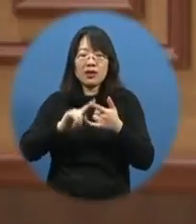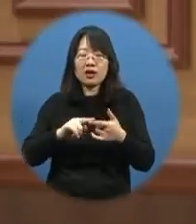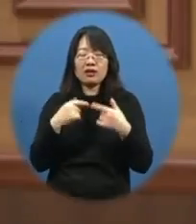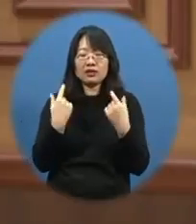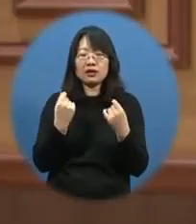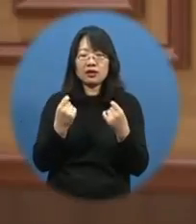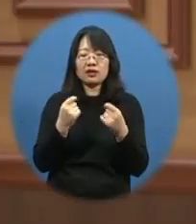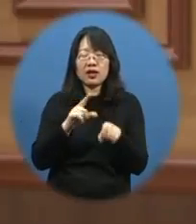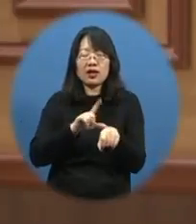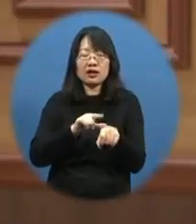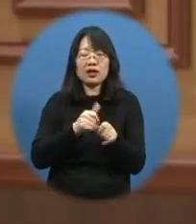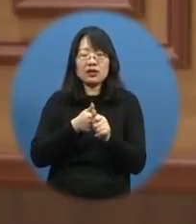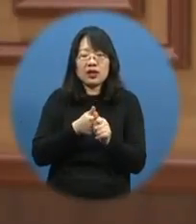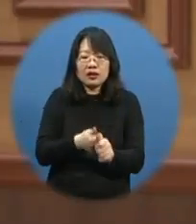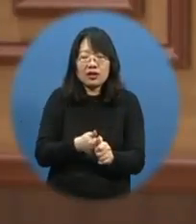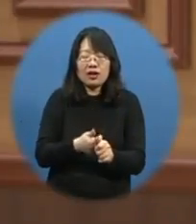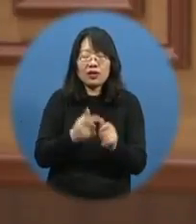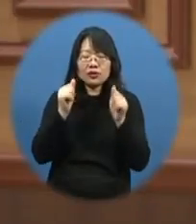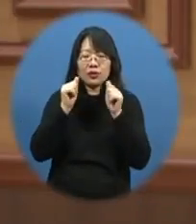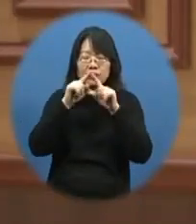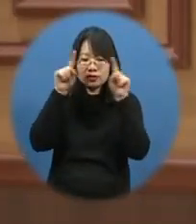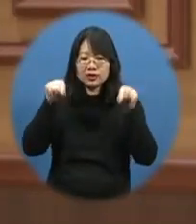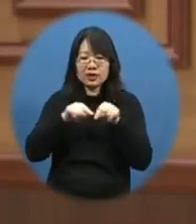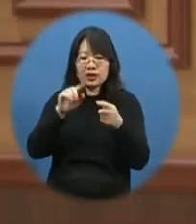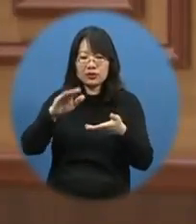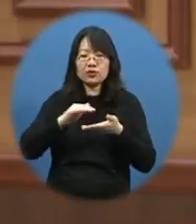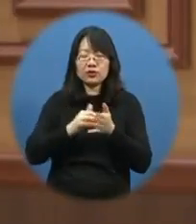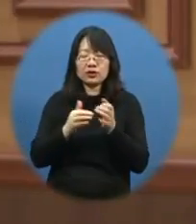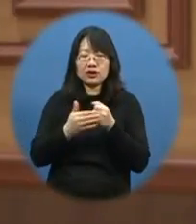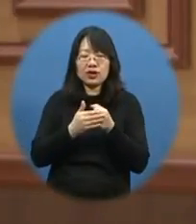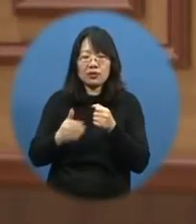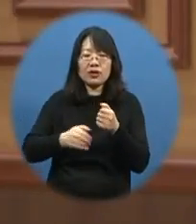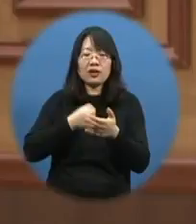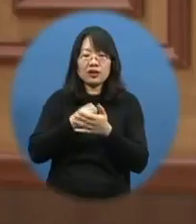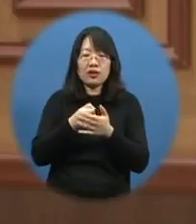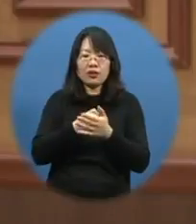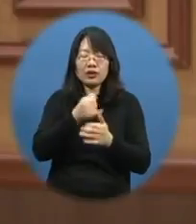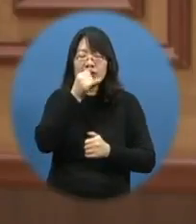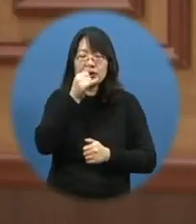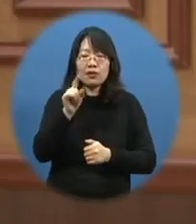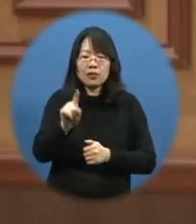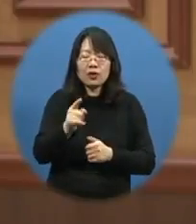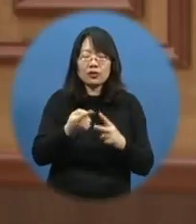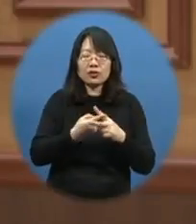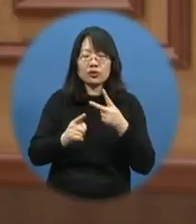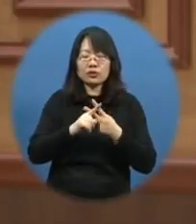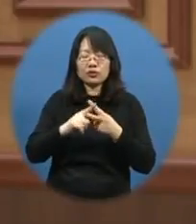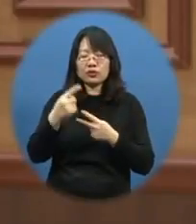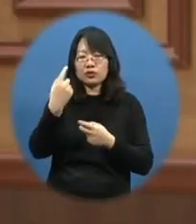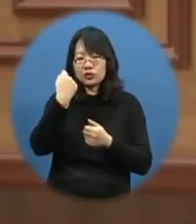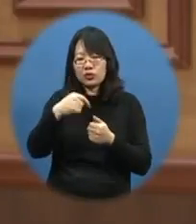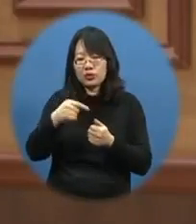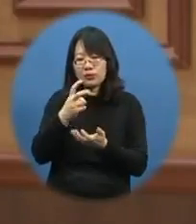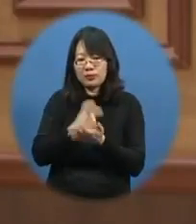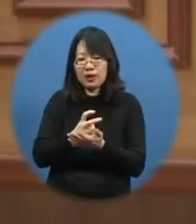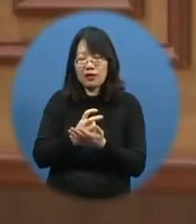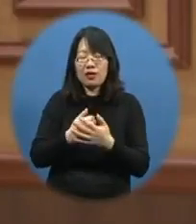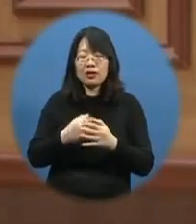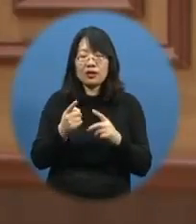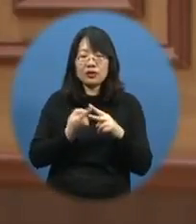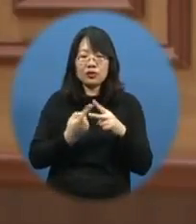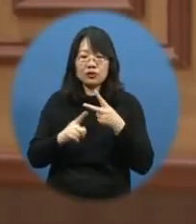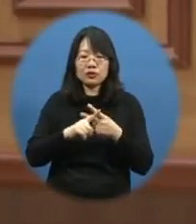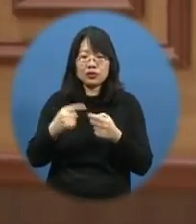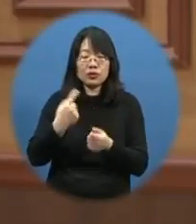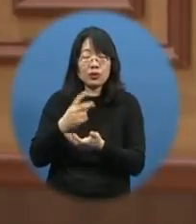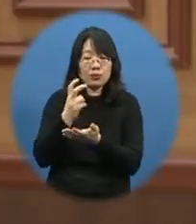말씀드렸듯이 실수에 의해서 졸업장을 주니까 그 실수를 정해주는 것이 초중등교육법입니다. 네.